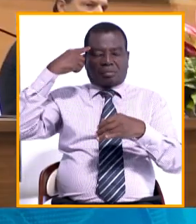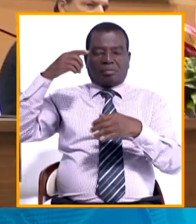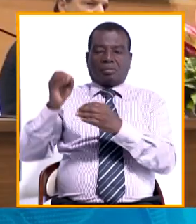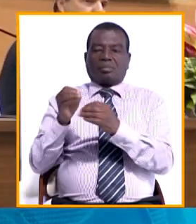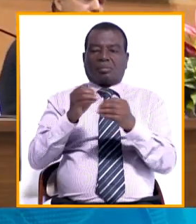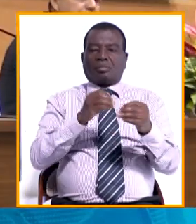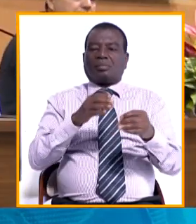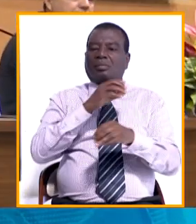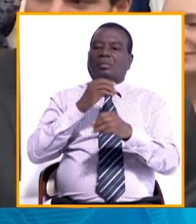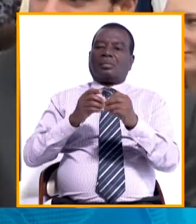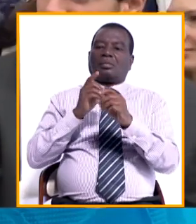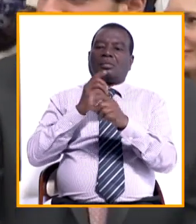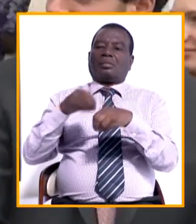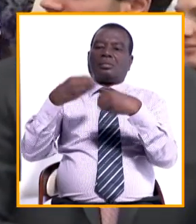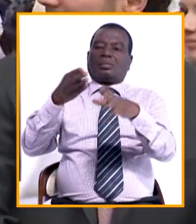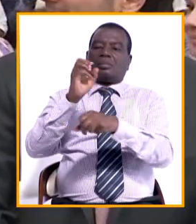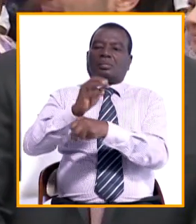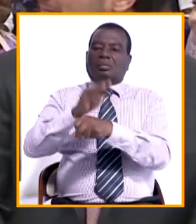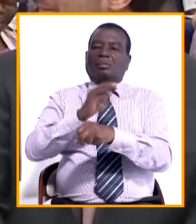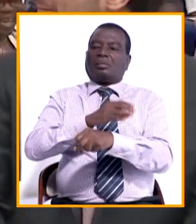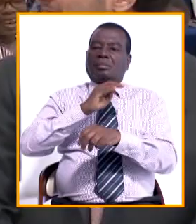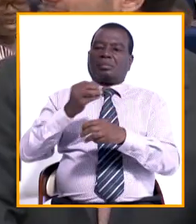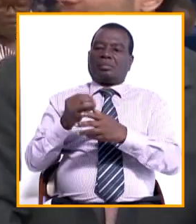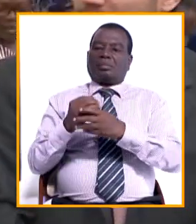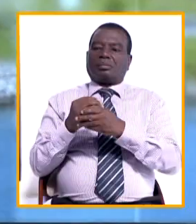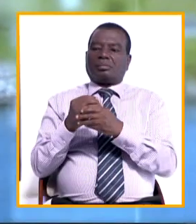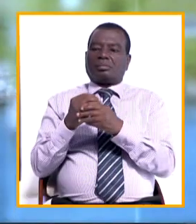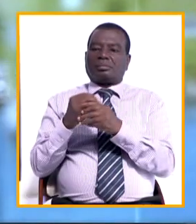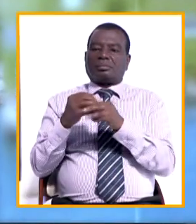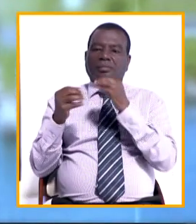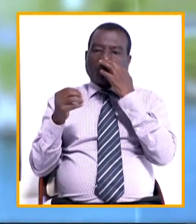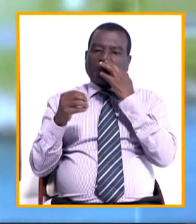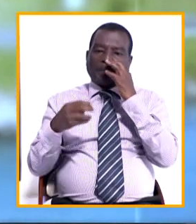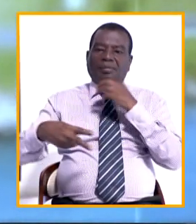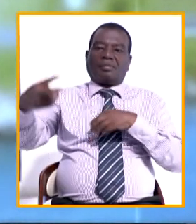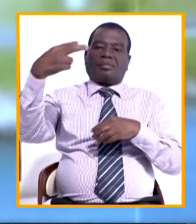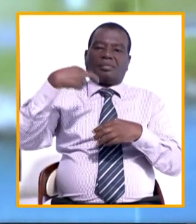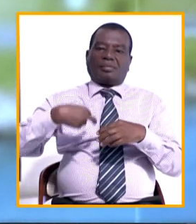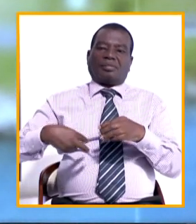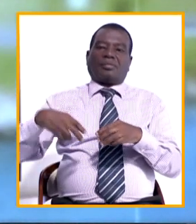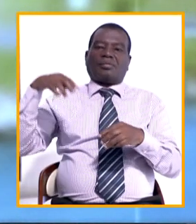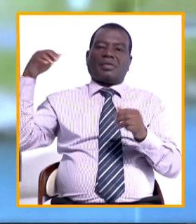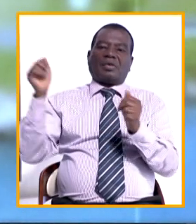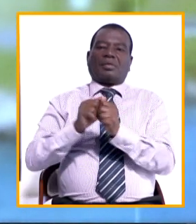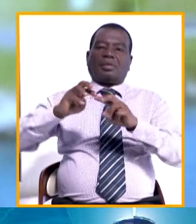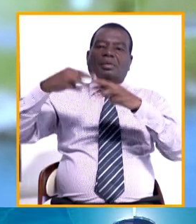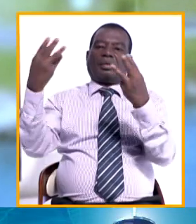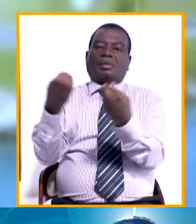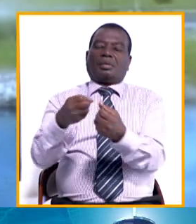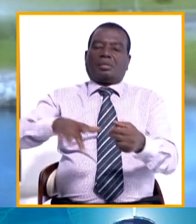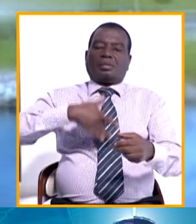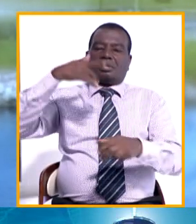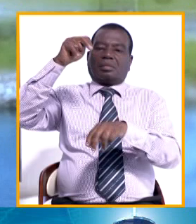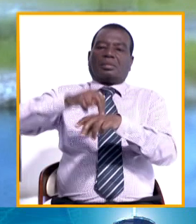et garantir un travail décent pour les travailleurs domestiques. On en vient maintenant à cet atelier de